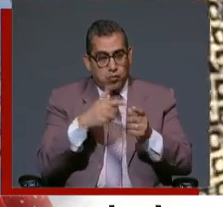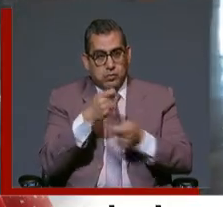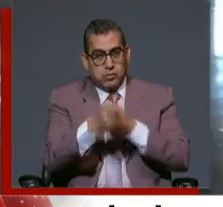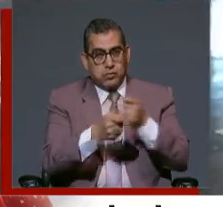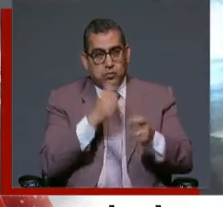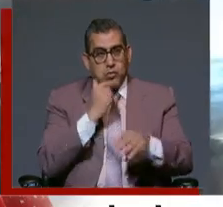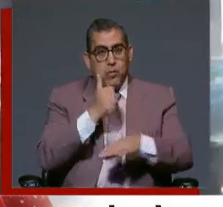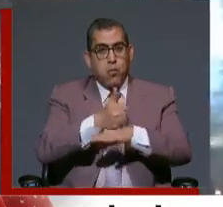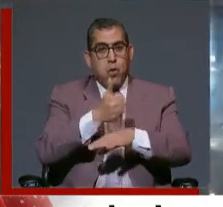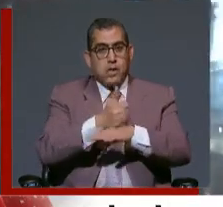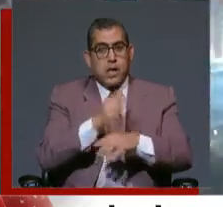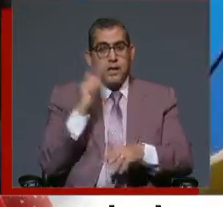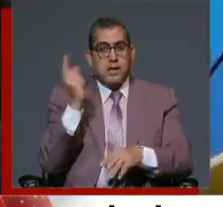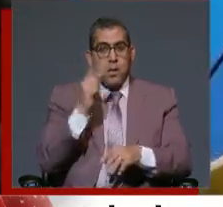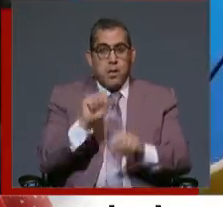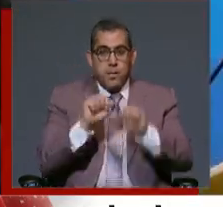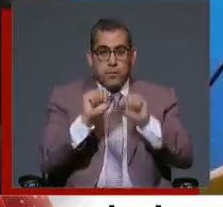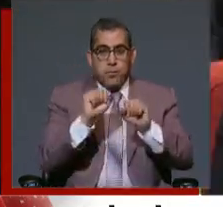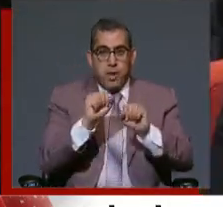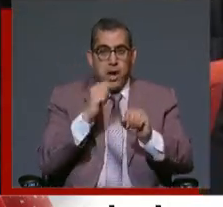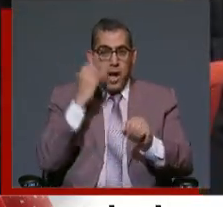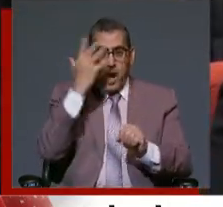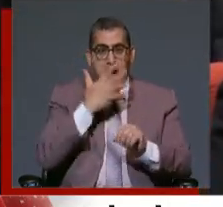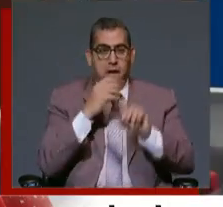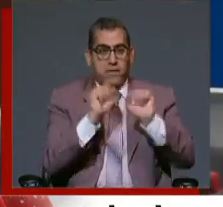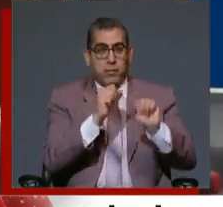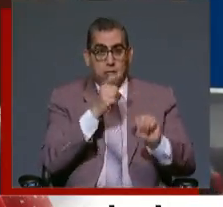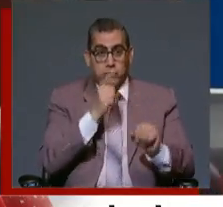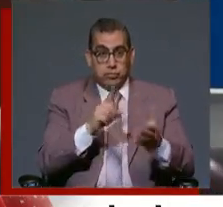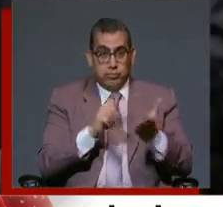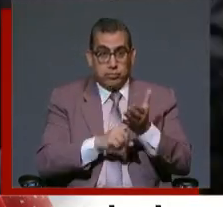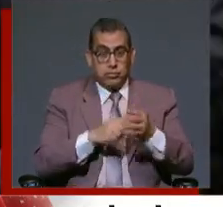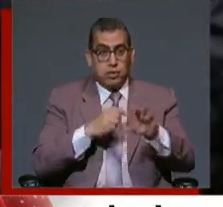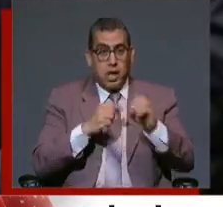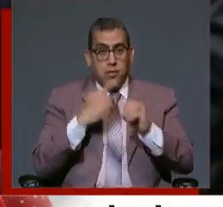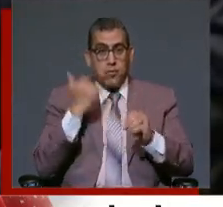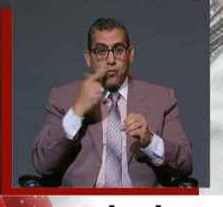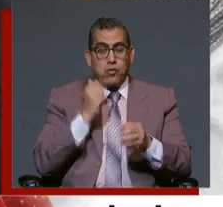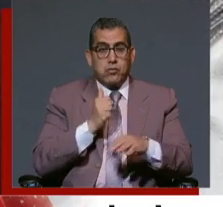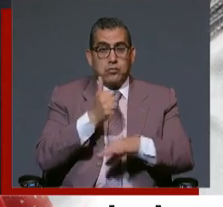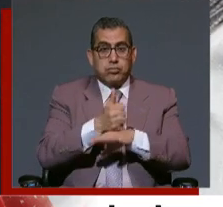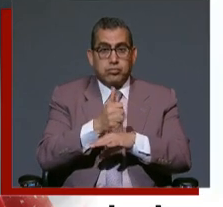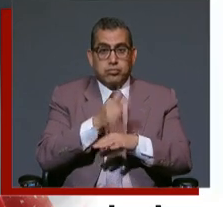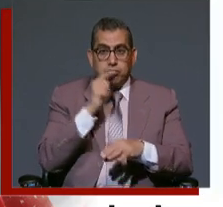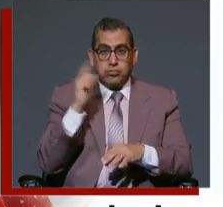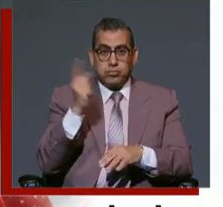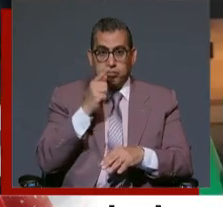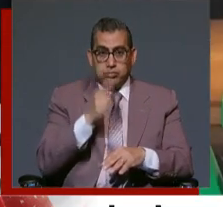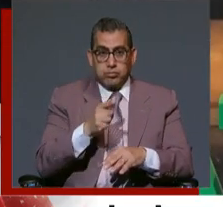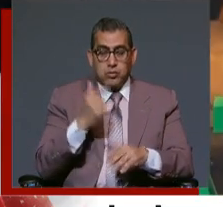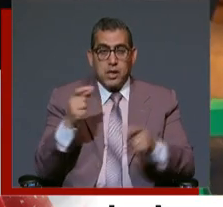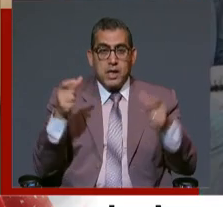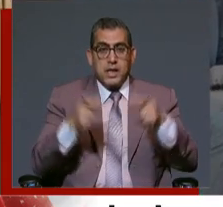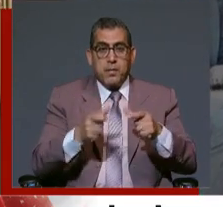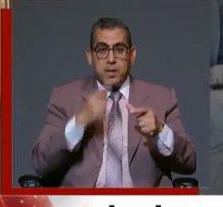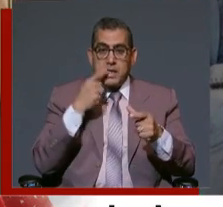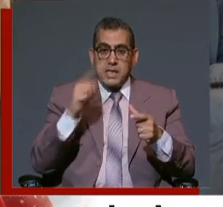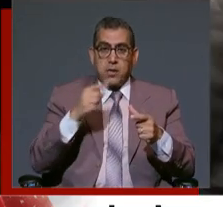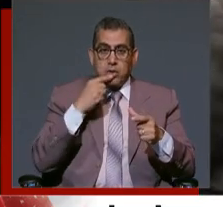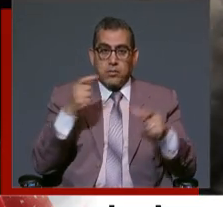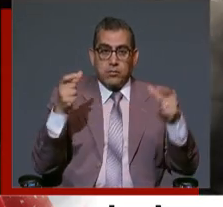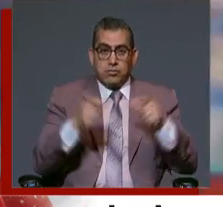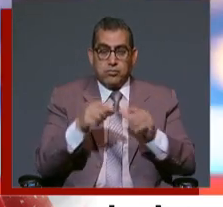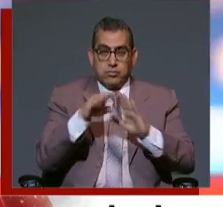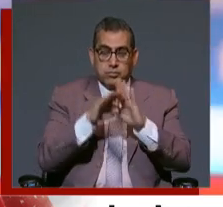والمؤسسات الدولية الخاصة بالقارة الأفريقية. يمكن كل مؤسسة دولية ليها اجتماعات سنوية، يمكن كنا لسه حاضرين